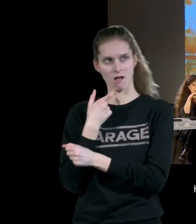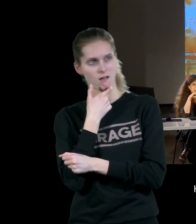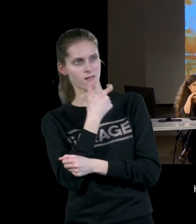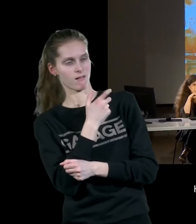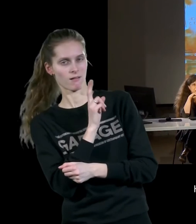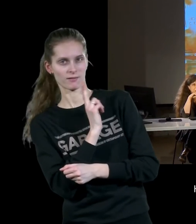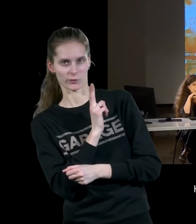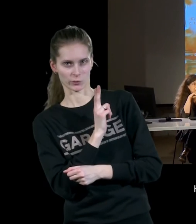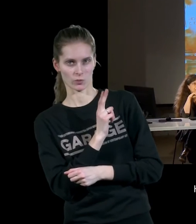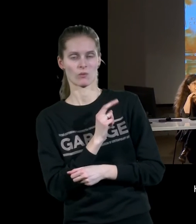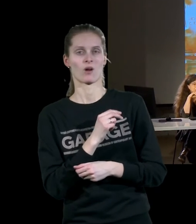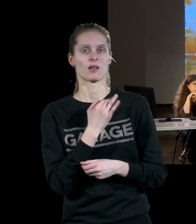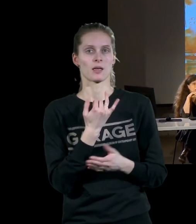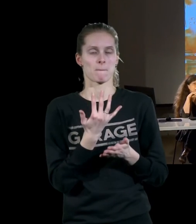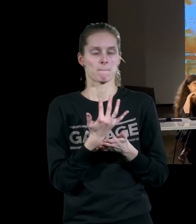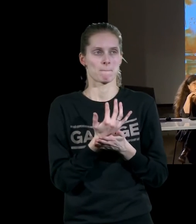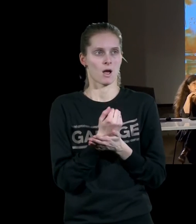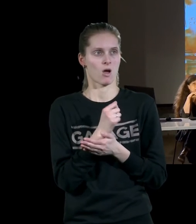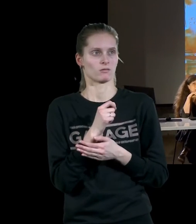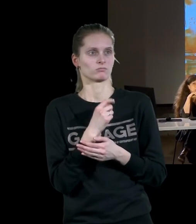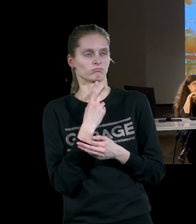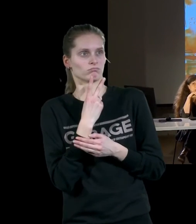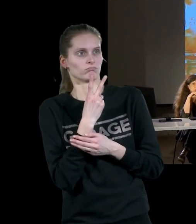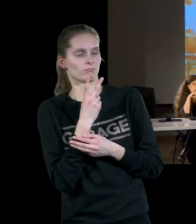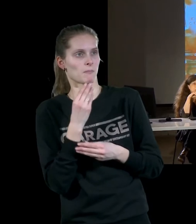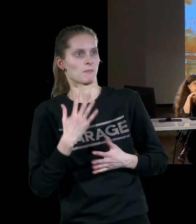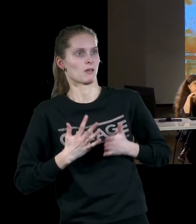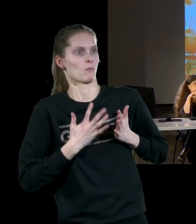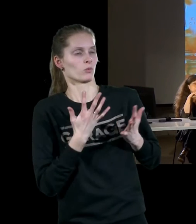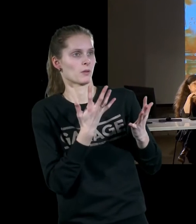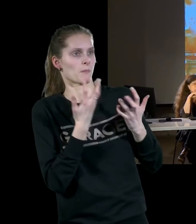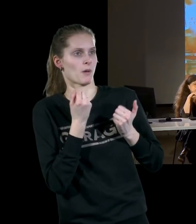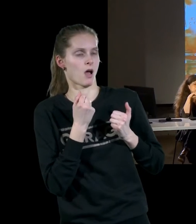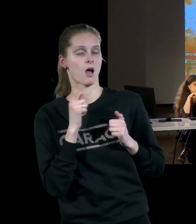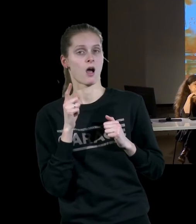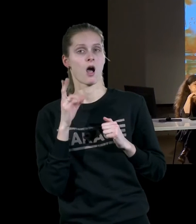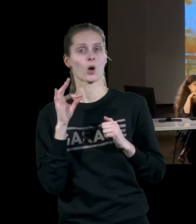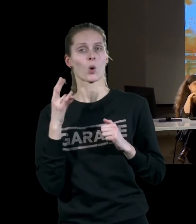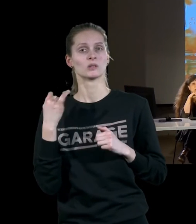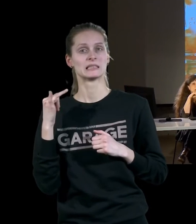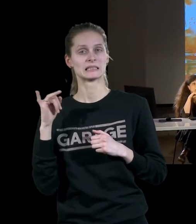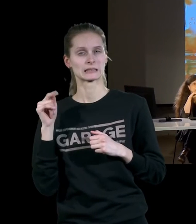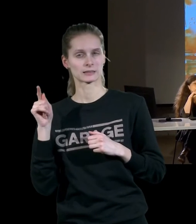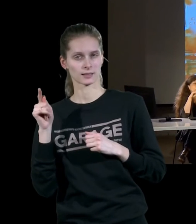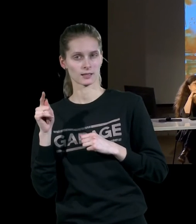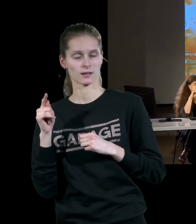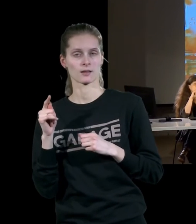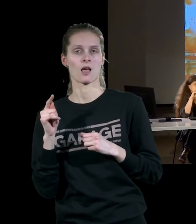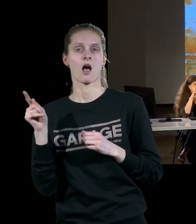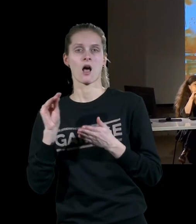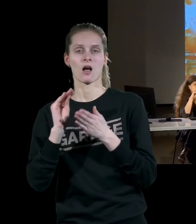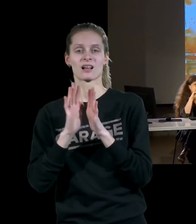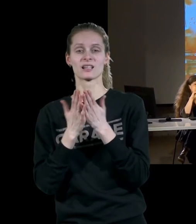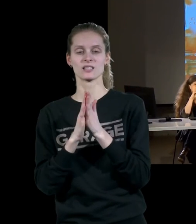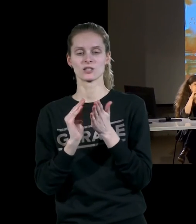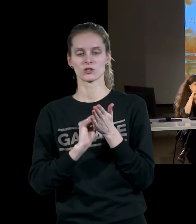или иного психологического эффекта. Но Кандинский считал, что любой цвет, ну, книжка написана, по-моему, в 19-м году, если я не